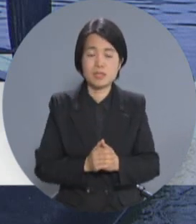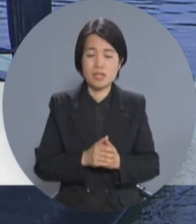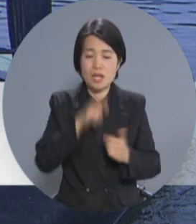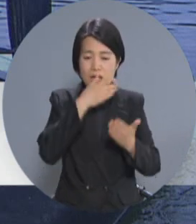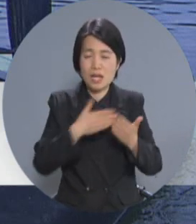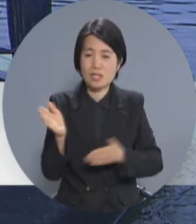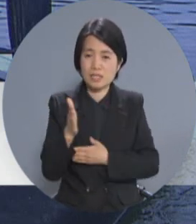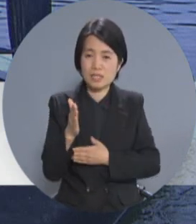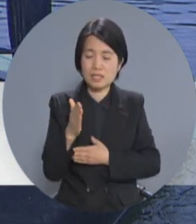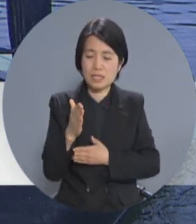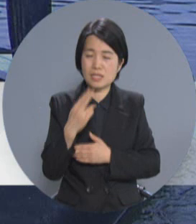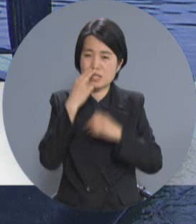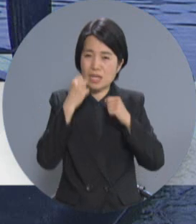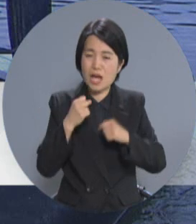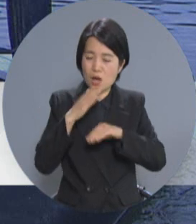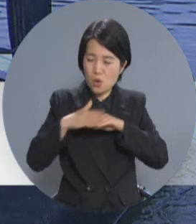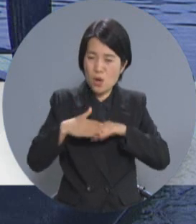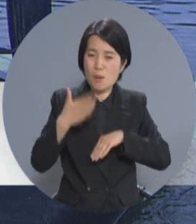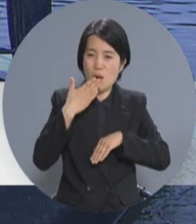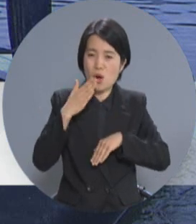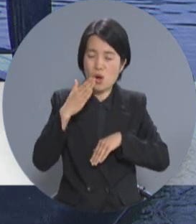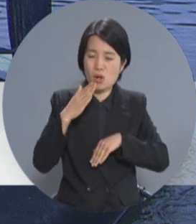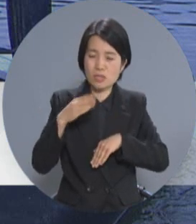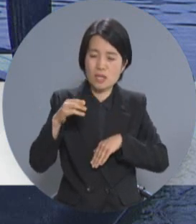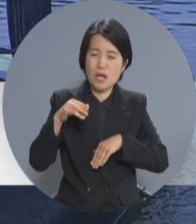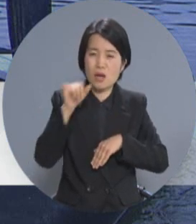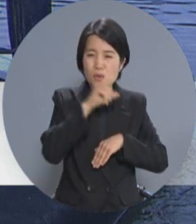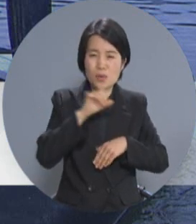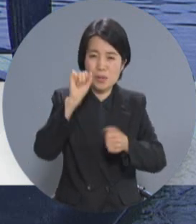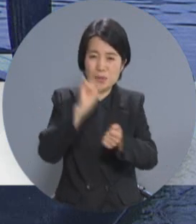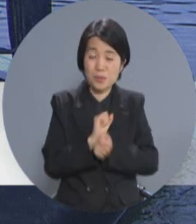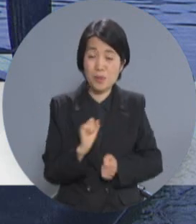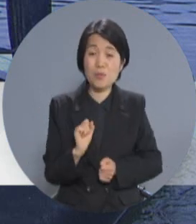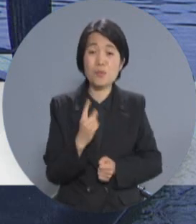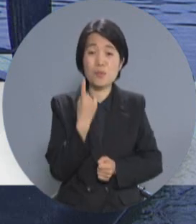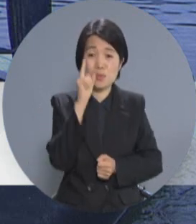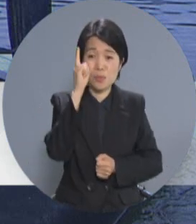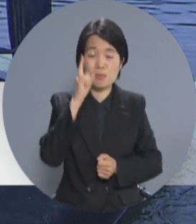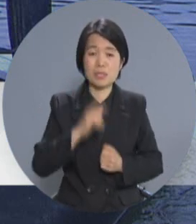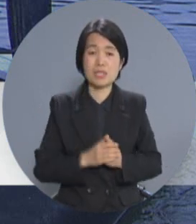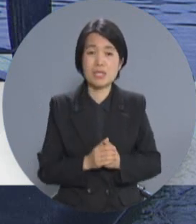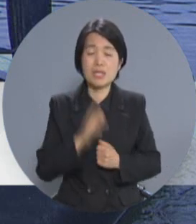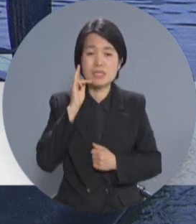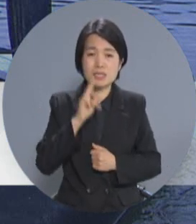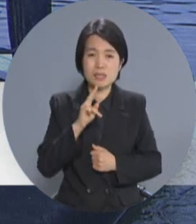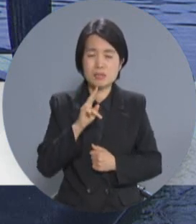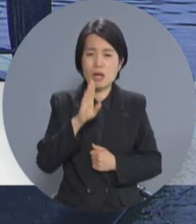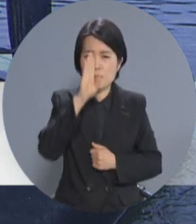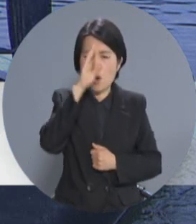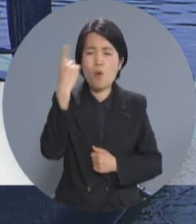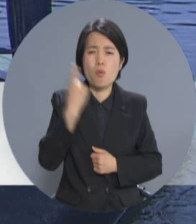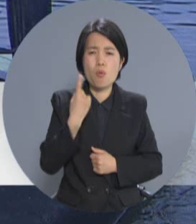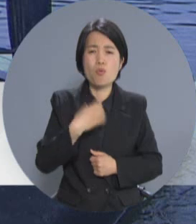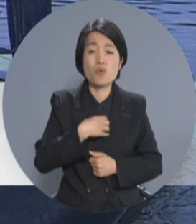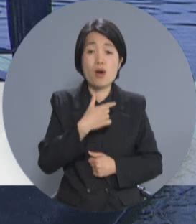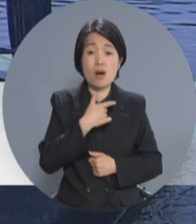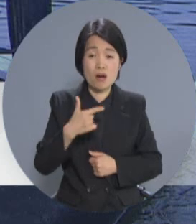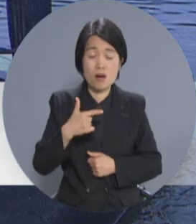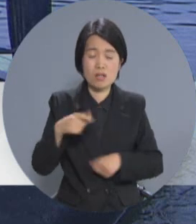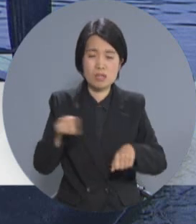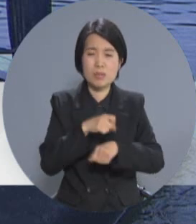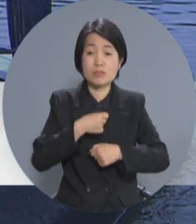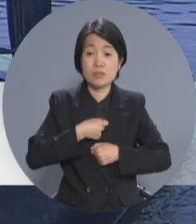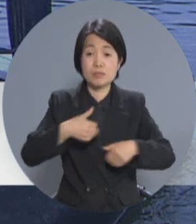민물고기를 회로 먹는 경우가 많아서 감염 위험성이 높게 나타났기 때문인데요 심각한 질환으로 이어질 수 있어 각별한